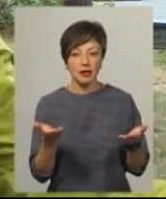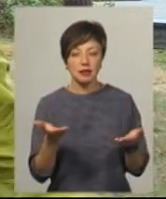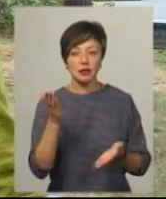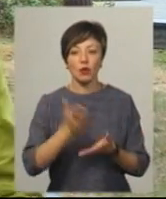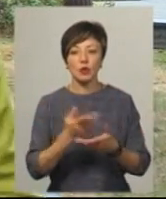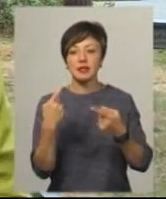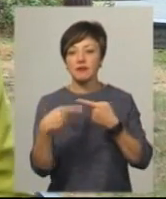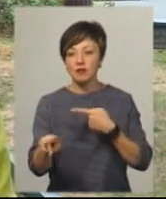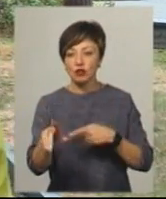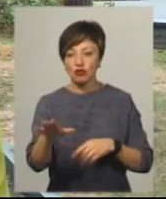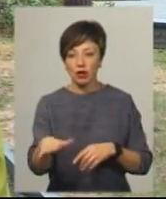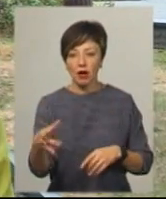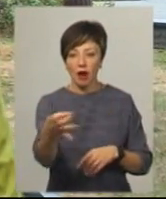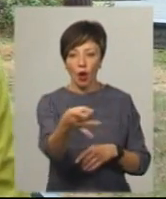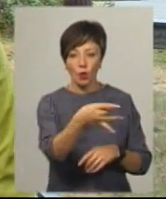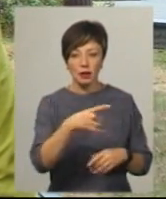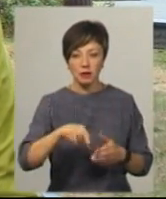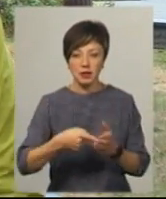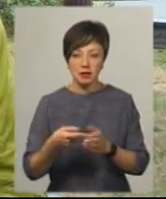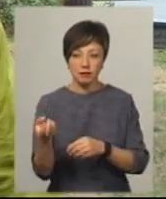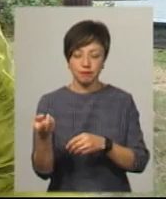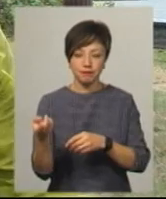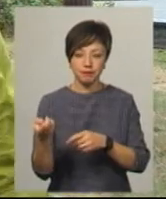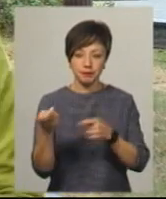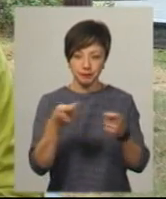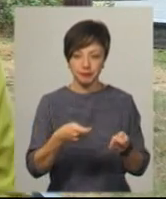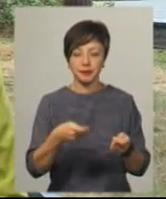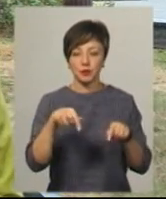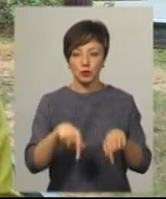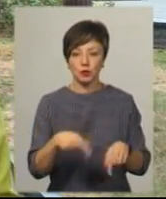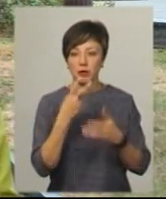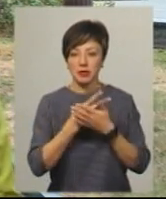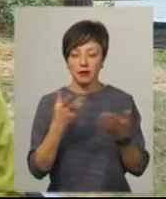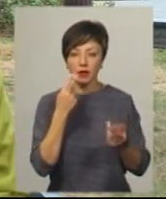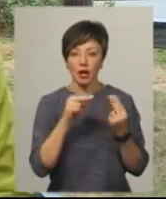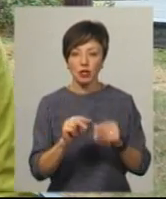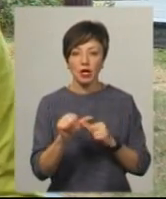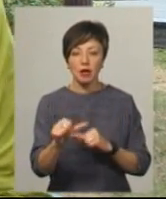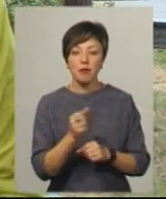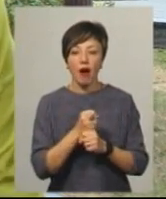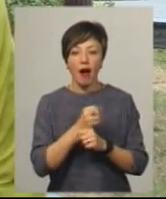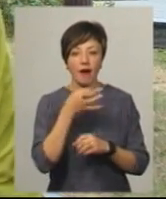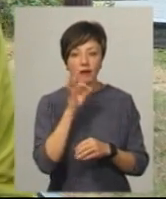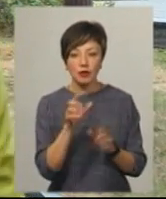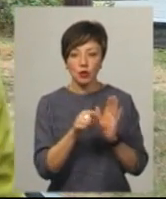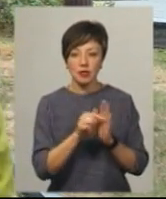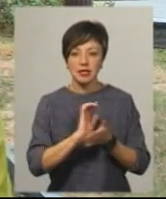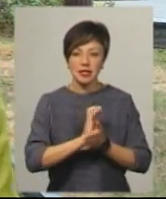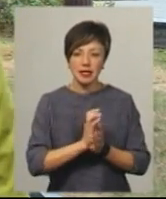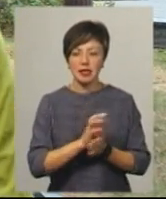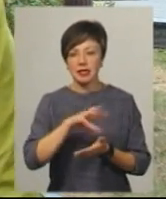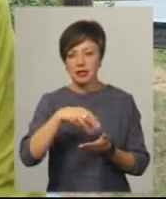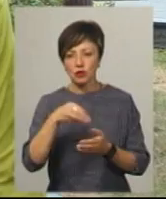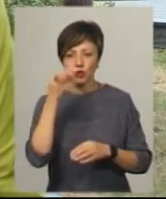знаходяться в інших районах нашого міста, але краще будуть представлені там. Крім кави, там буде все те, що до кави. Це сири,